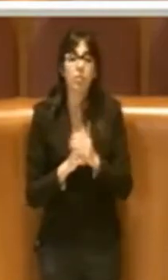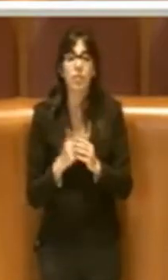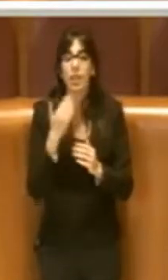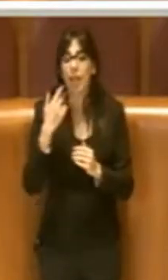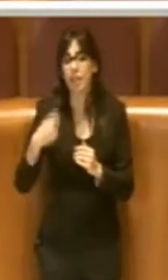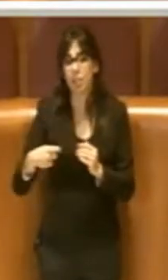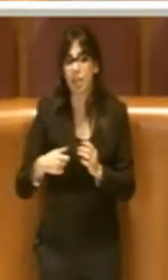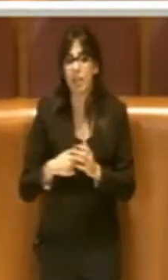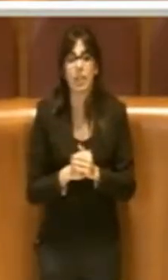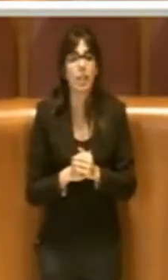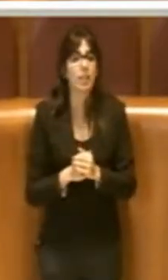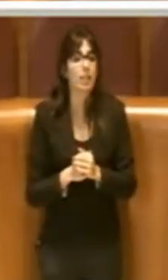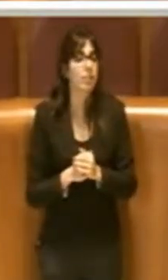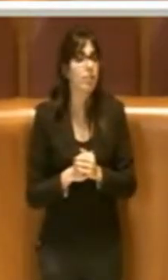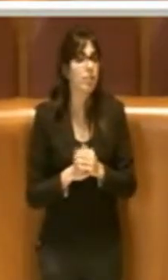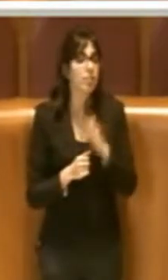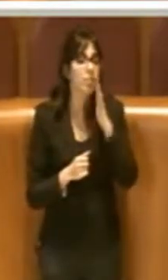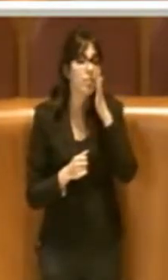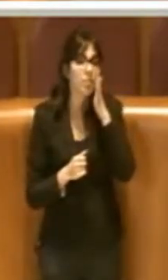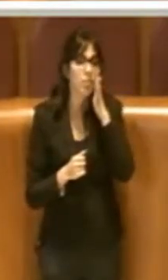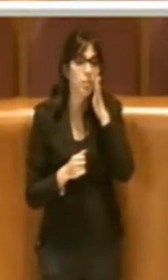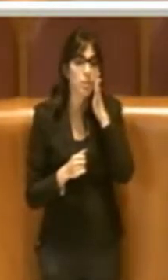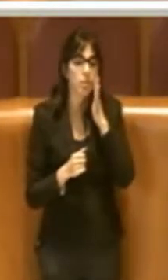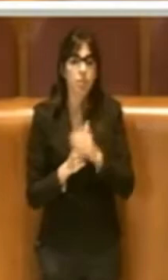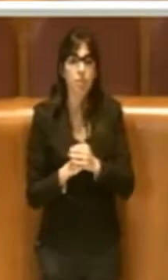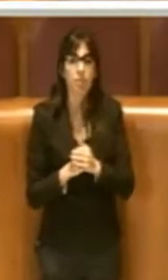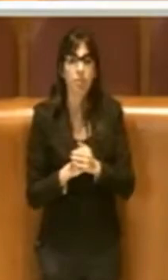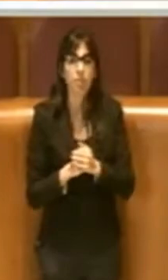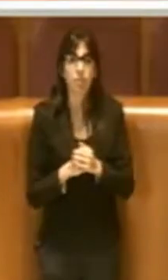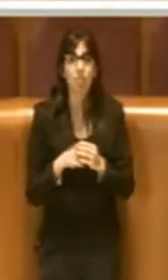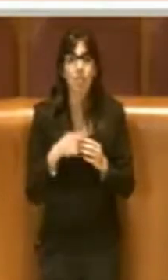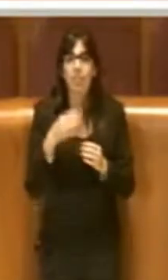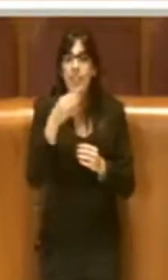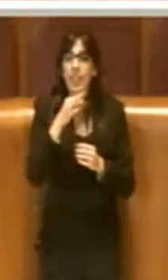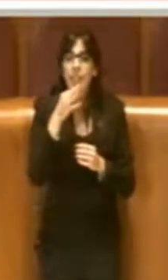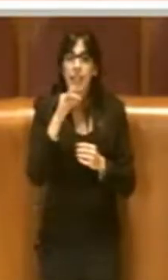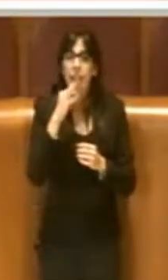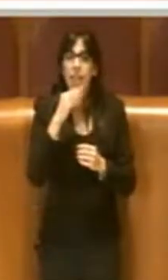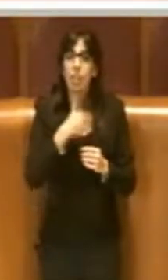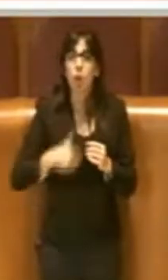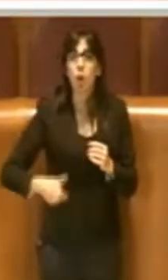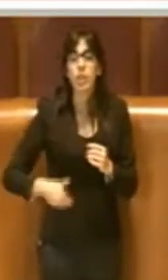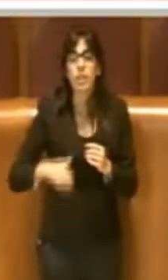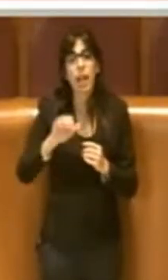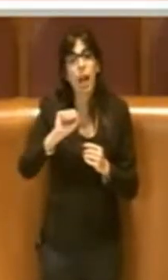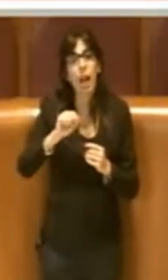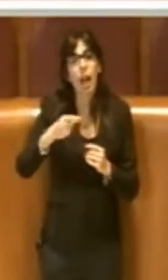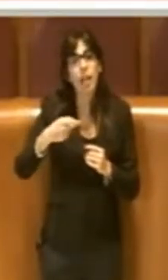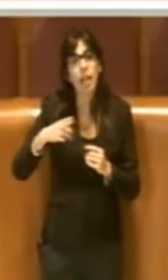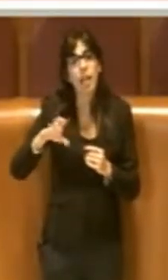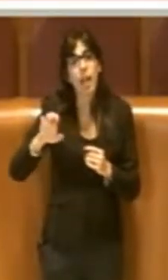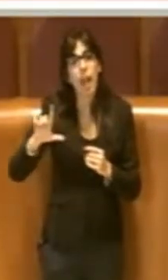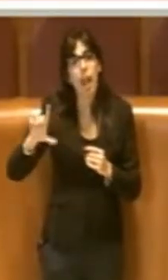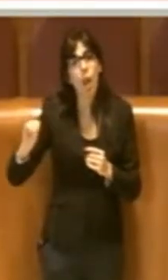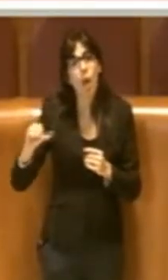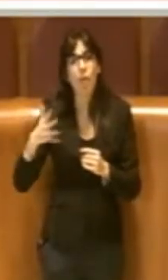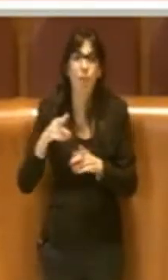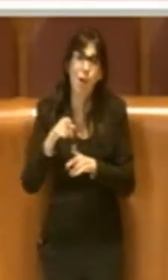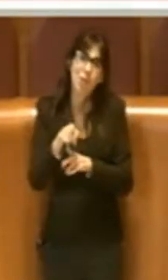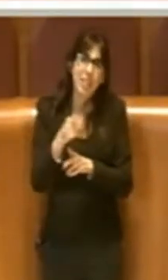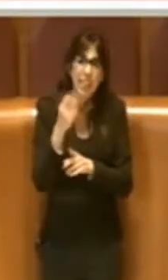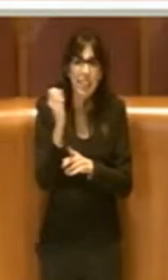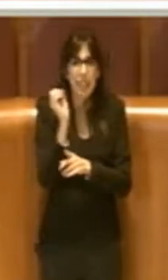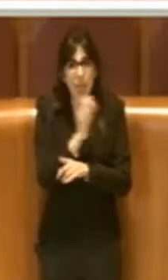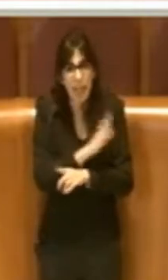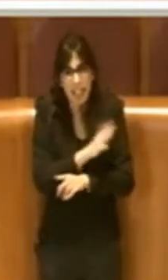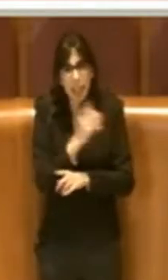Grazie Presidente. Io credo che nell'intervento della consigliera Agnello ovviamente si è dimenticata di fare